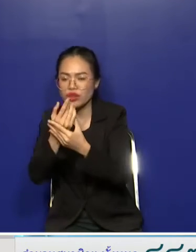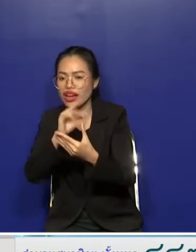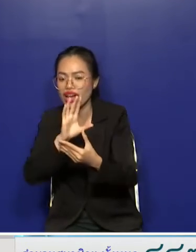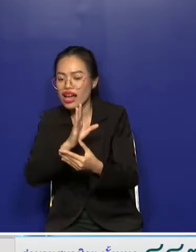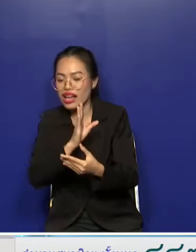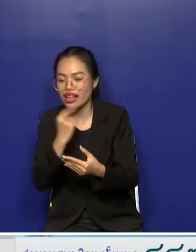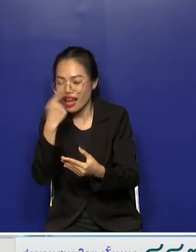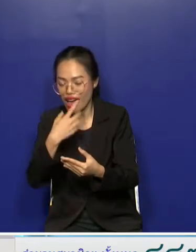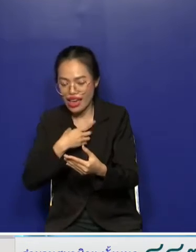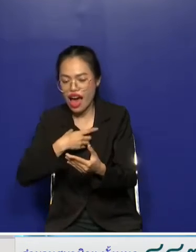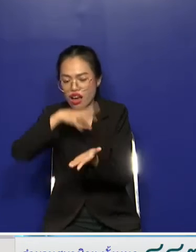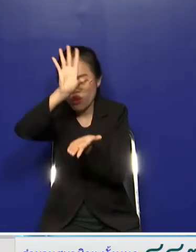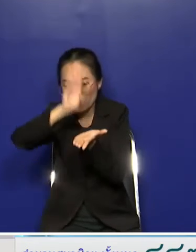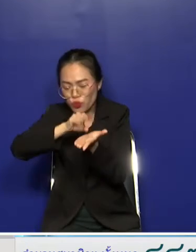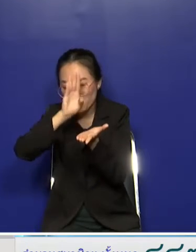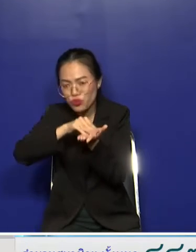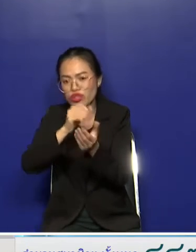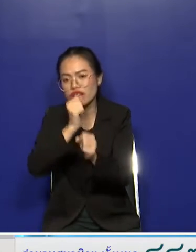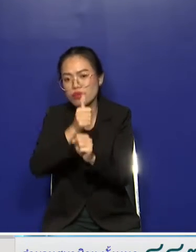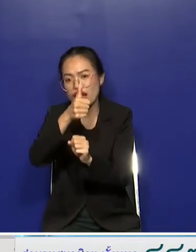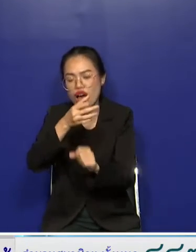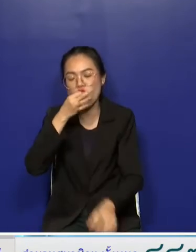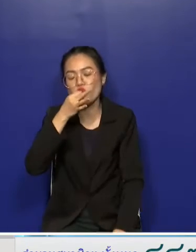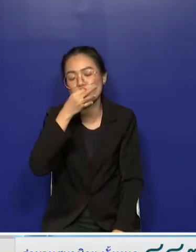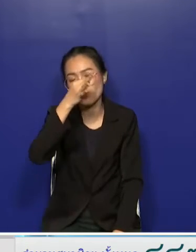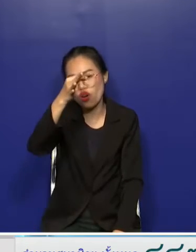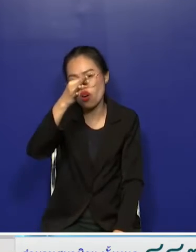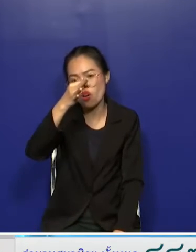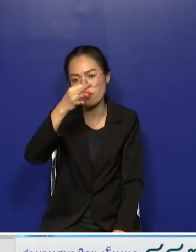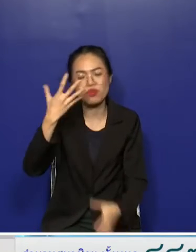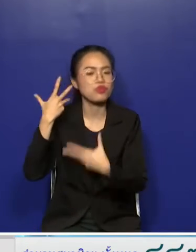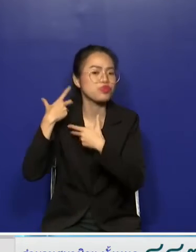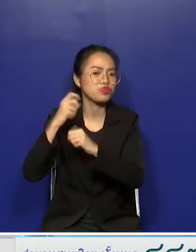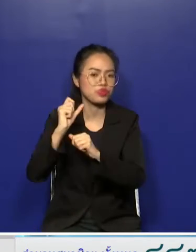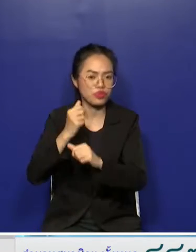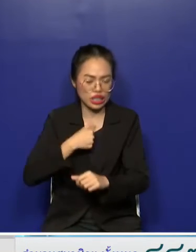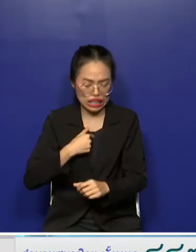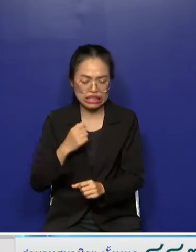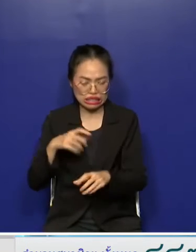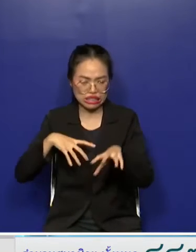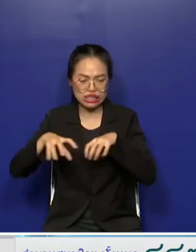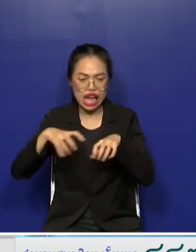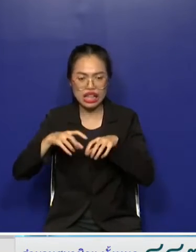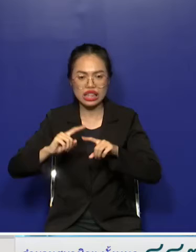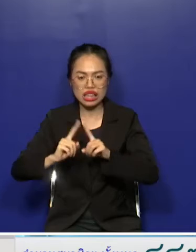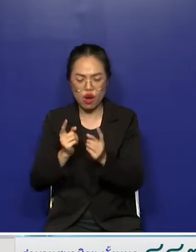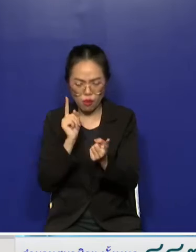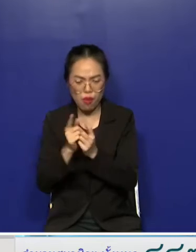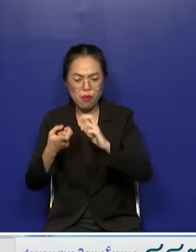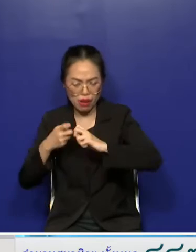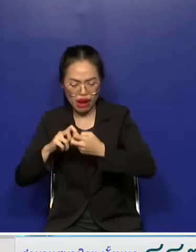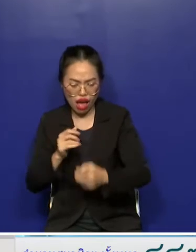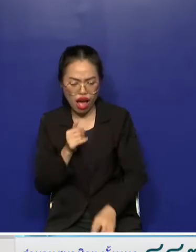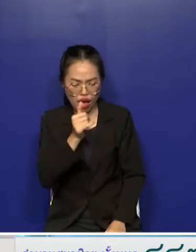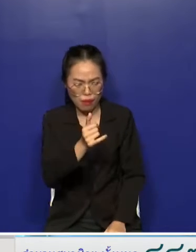ท่ประทานไปยงเลขากอกต่อนะครับขออนุญาฟองทประทานครัพกปชาทิปัดผมกลทำเรื่องนี้ครับและเราส่งเจ้าหนาที่